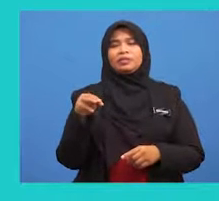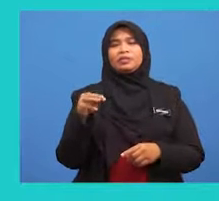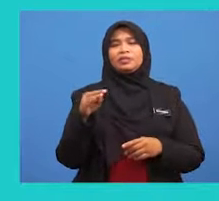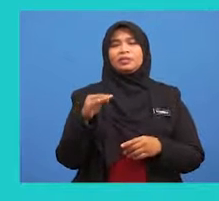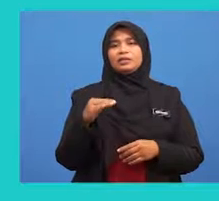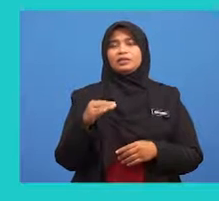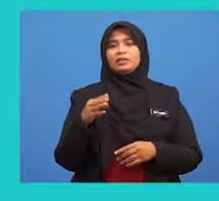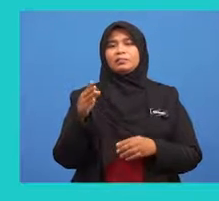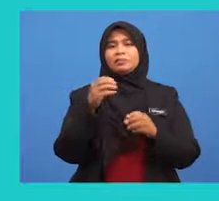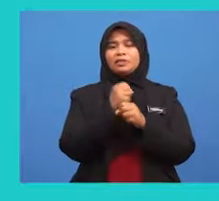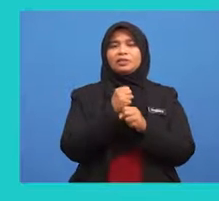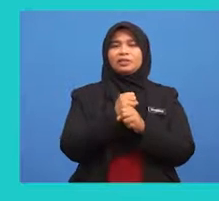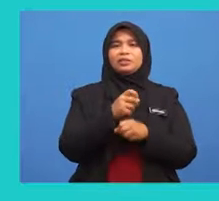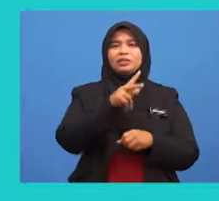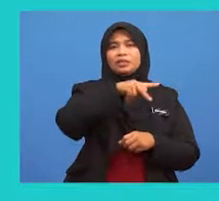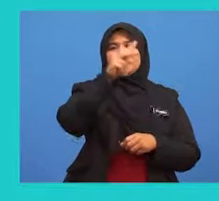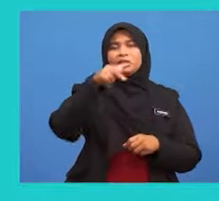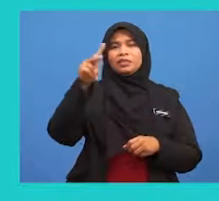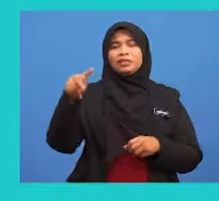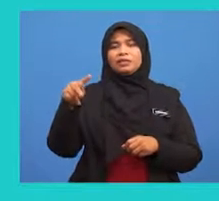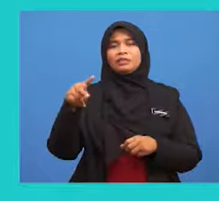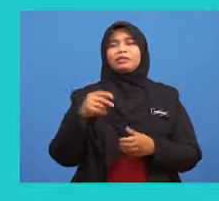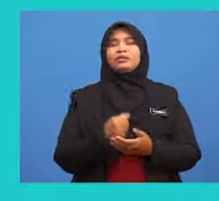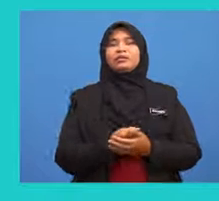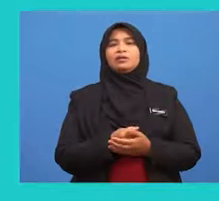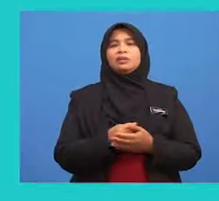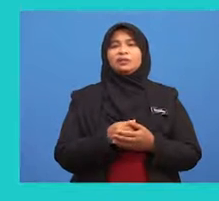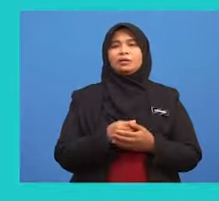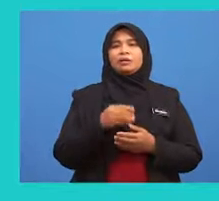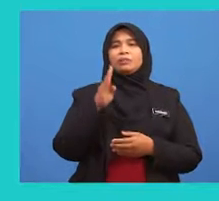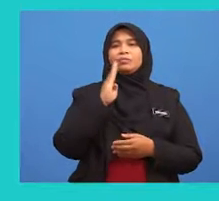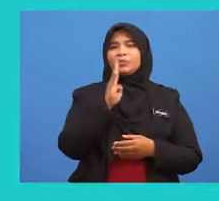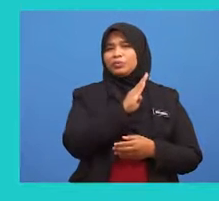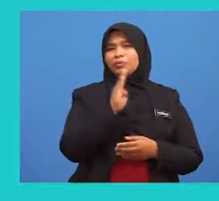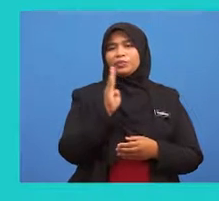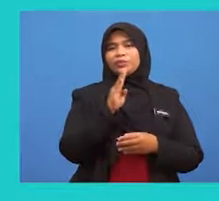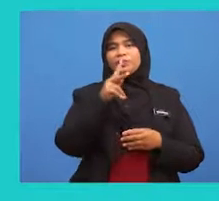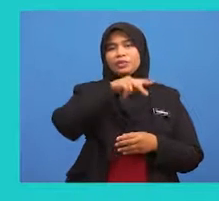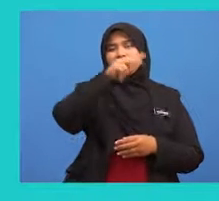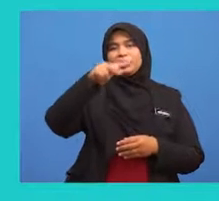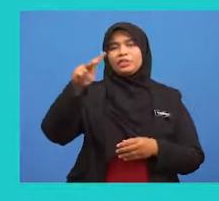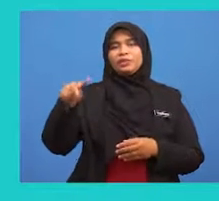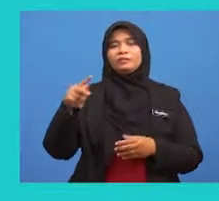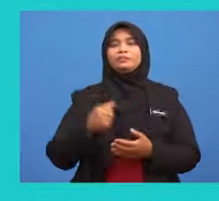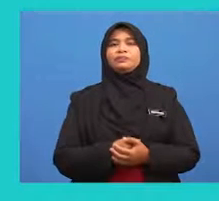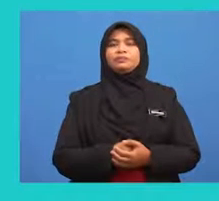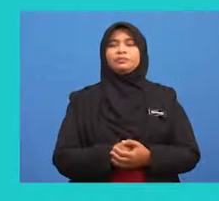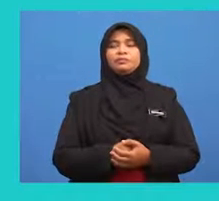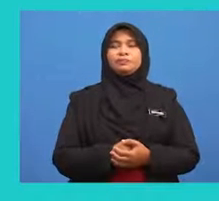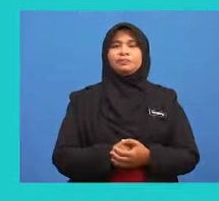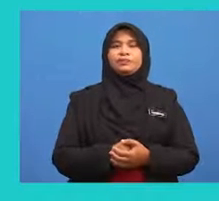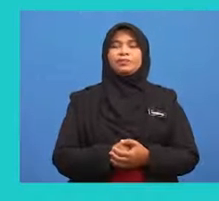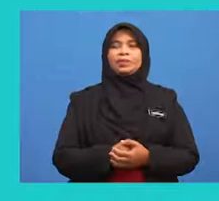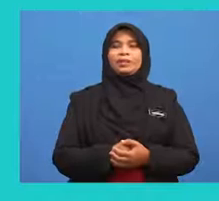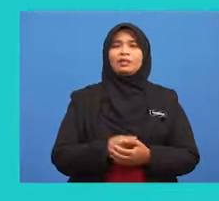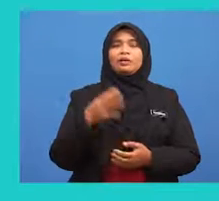adalah pekerja kilang, operator kilang, buruh kilang. Maksudnya,